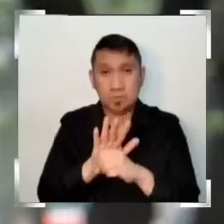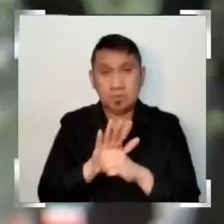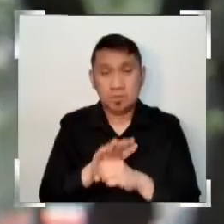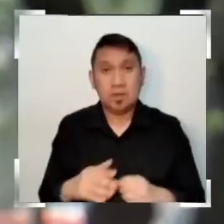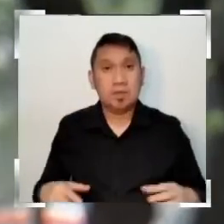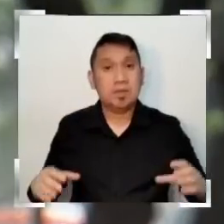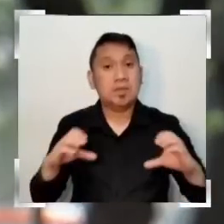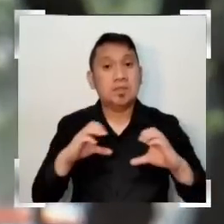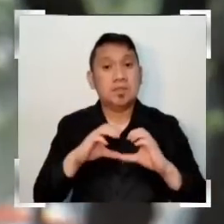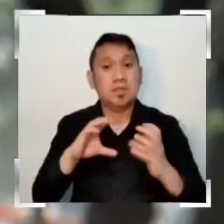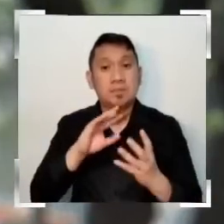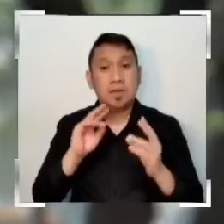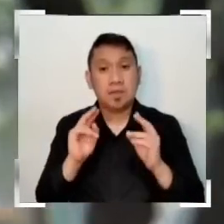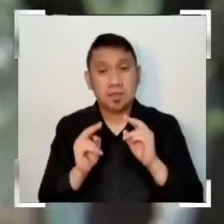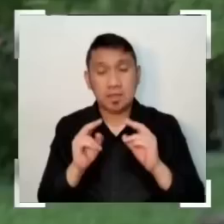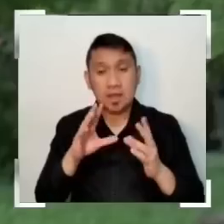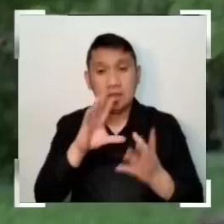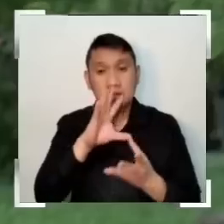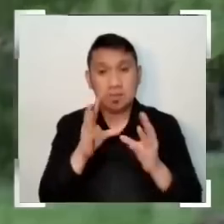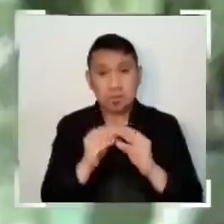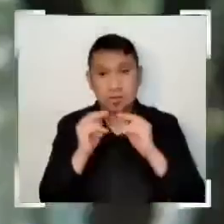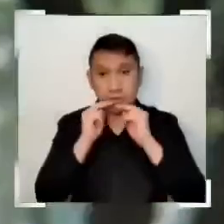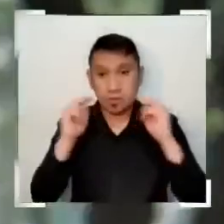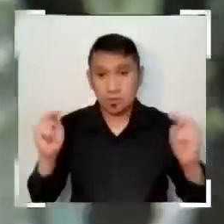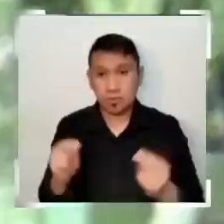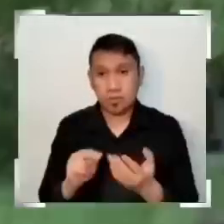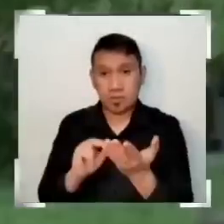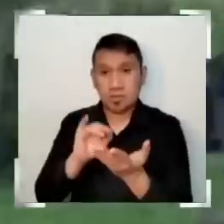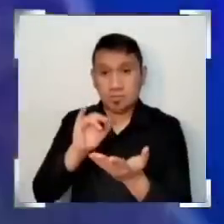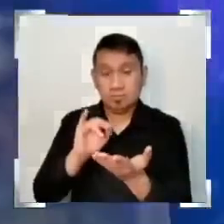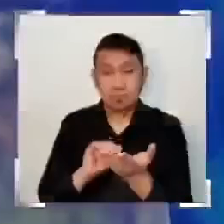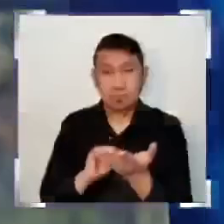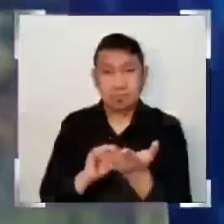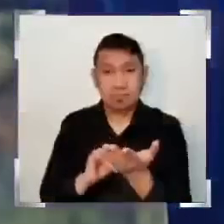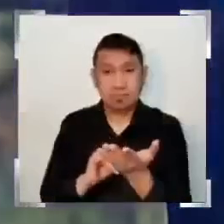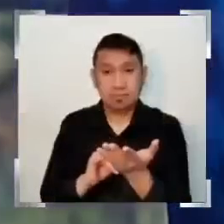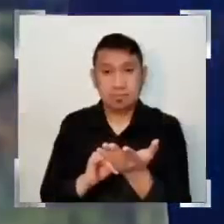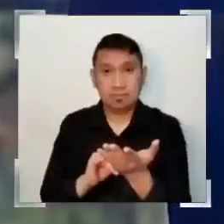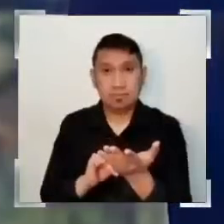Integrated News, JP Soriano. Chino Gaston, kami ang inyong saksi.